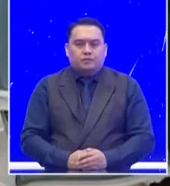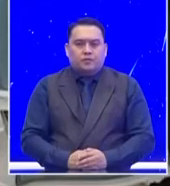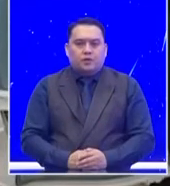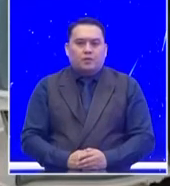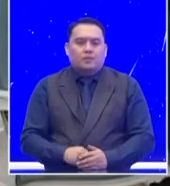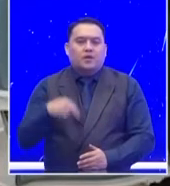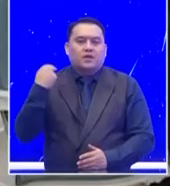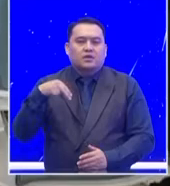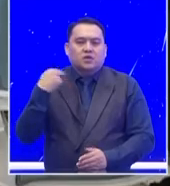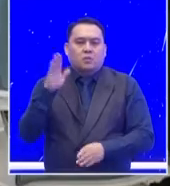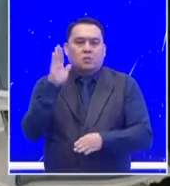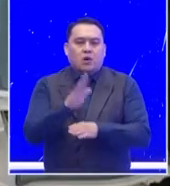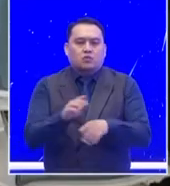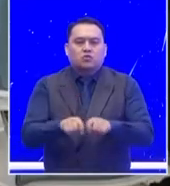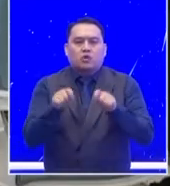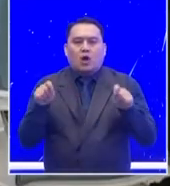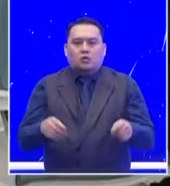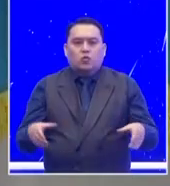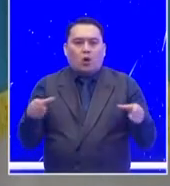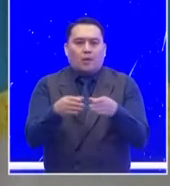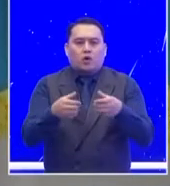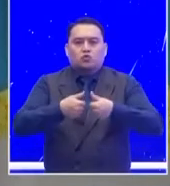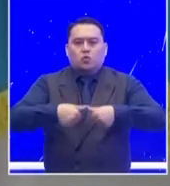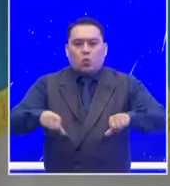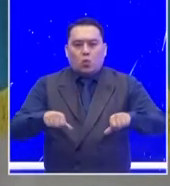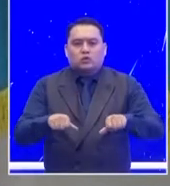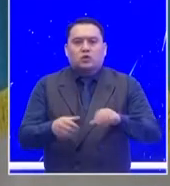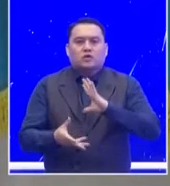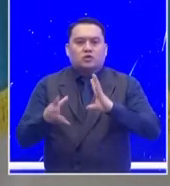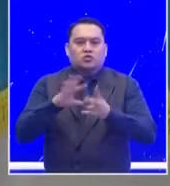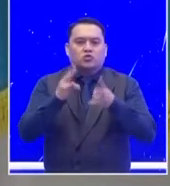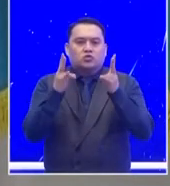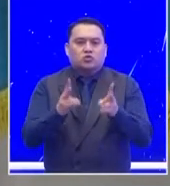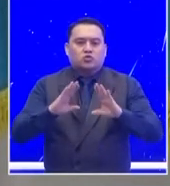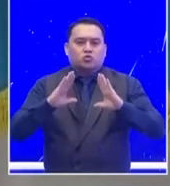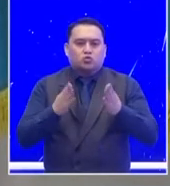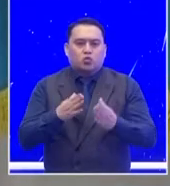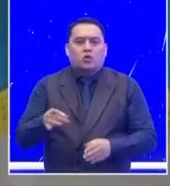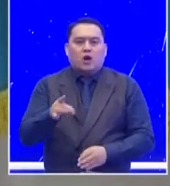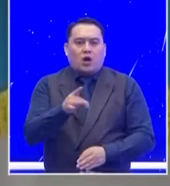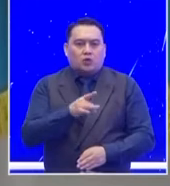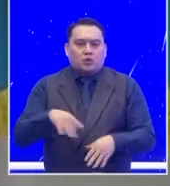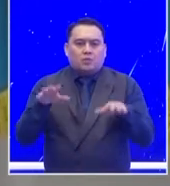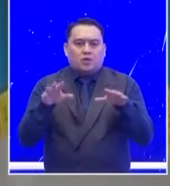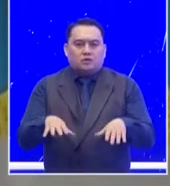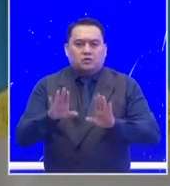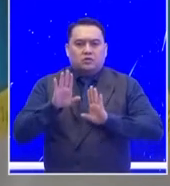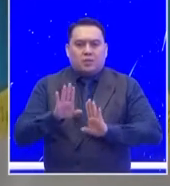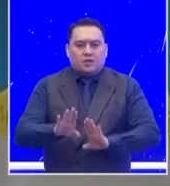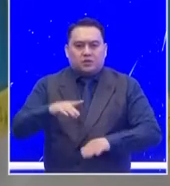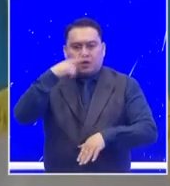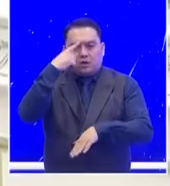Касым-Жомарт Токаев поручил создать правительственную комиссию по ликвидации последствий событий в Курдайском районе под председательством